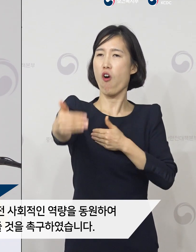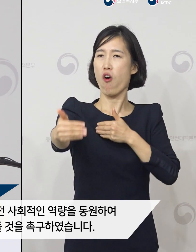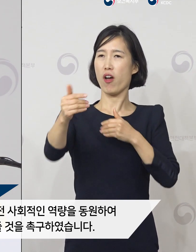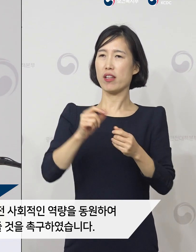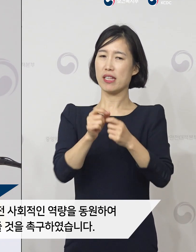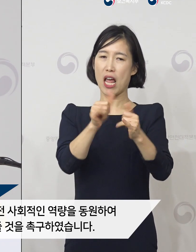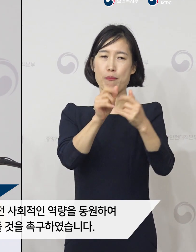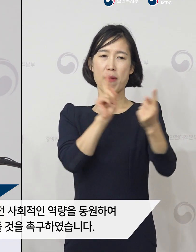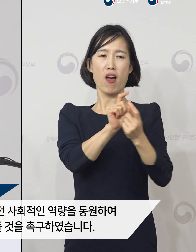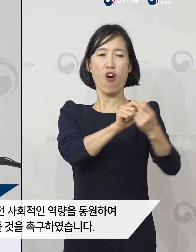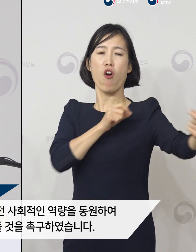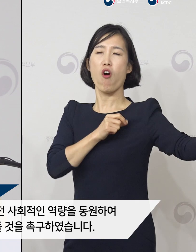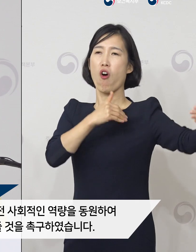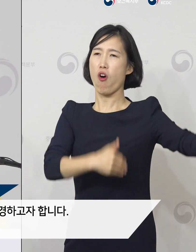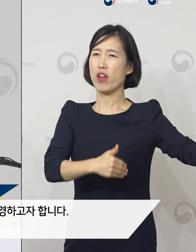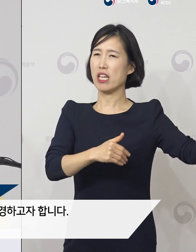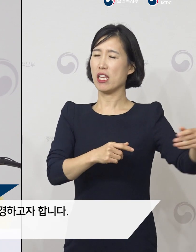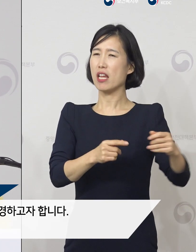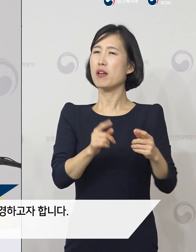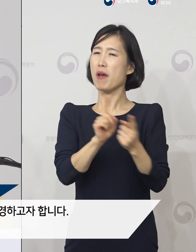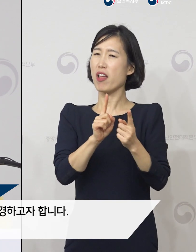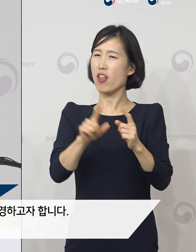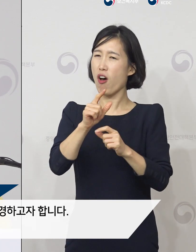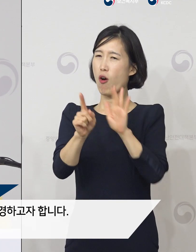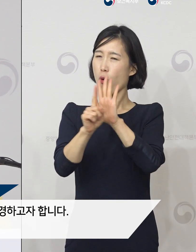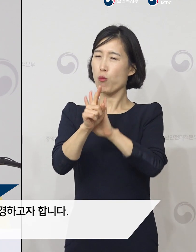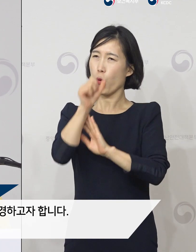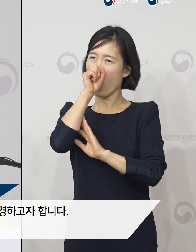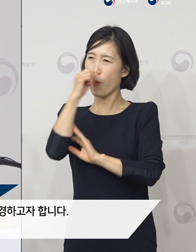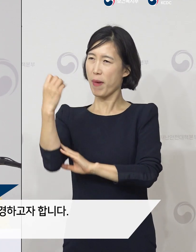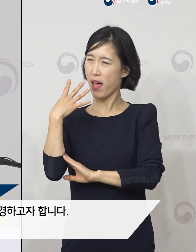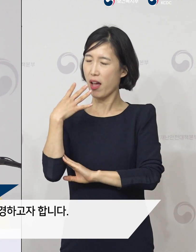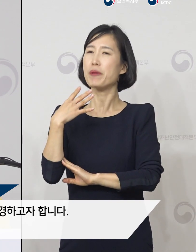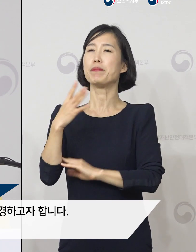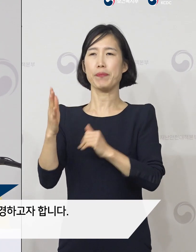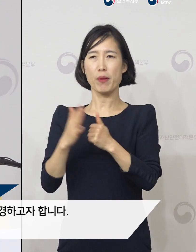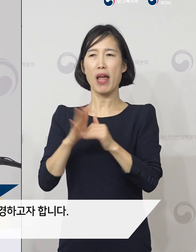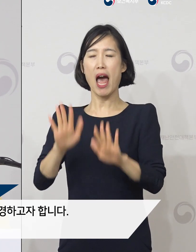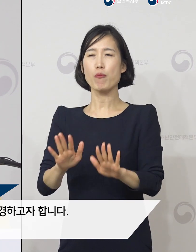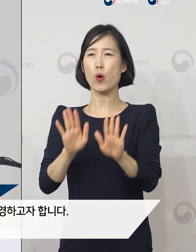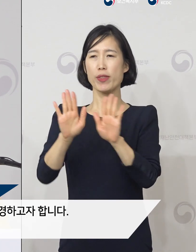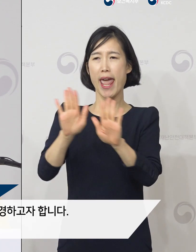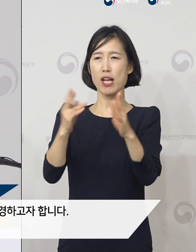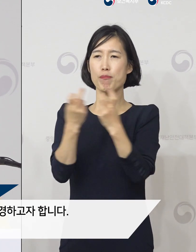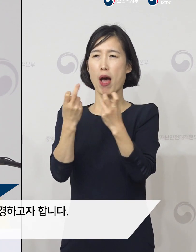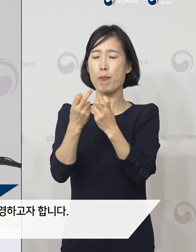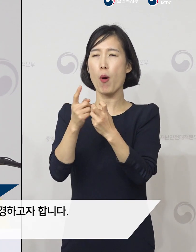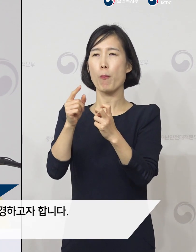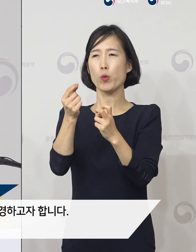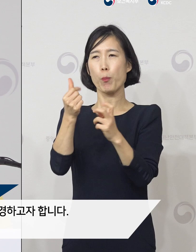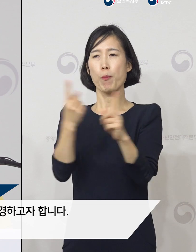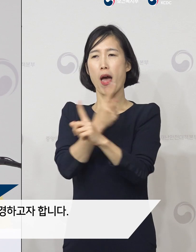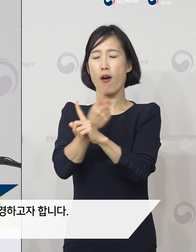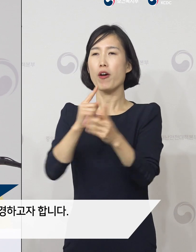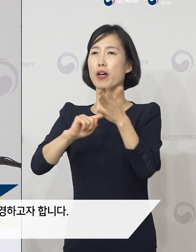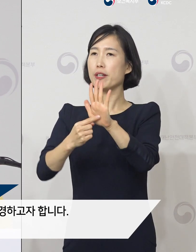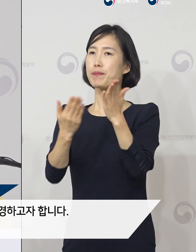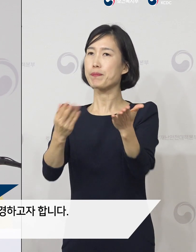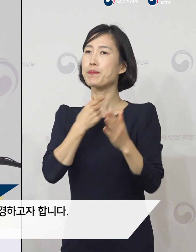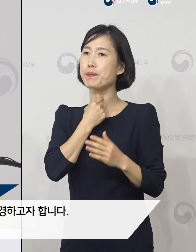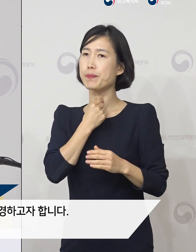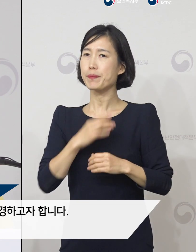것을 촉구하였습니다. 이에 따라서 중앙방역대책본부는 대응 체계를 변경하고자 합니다.